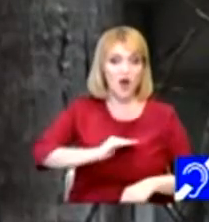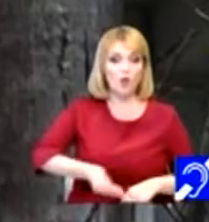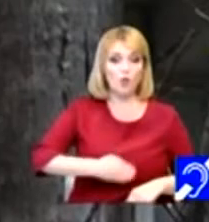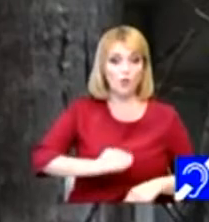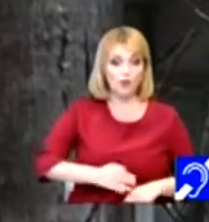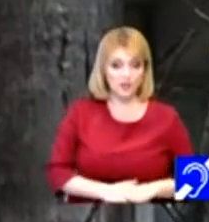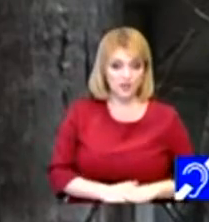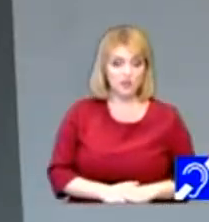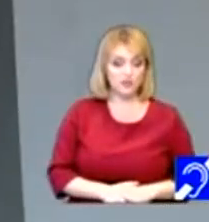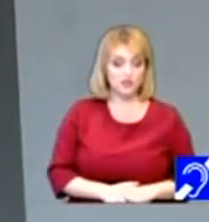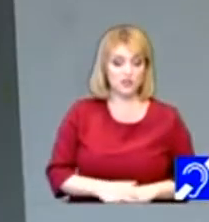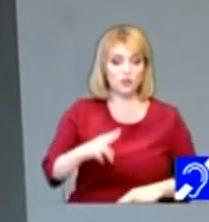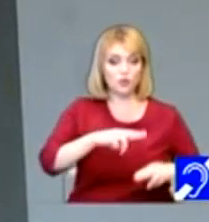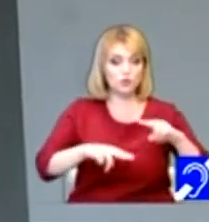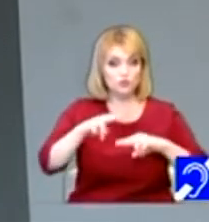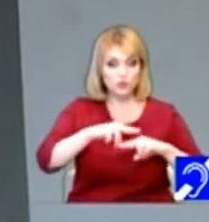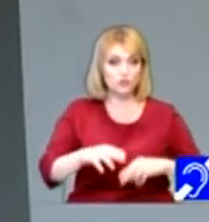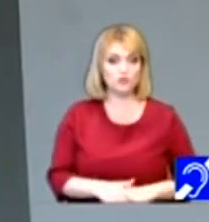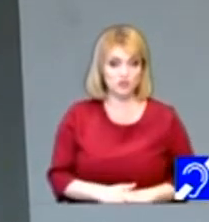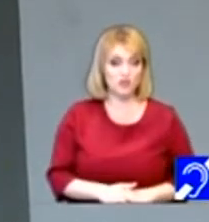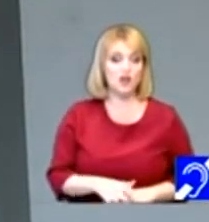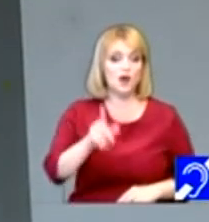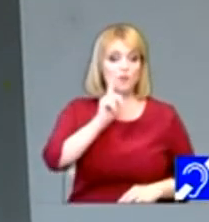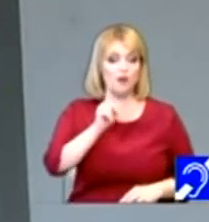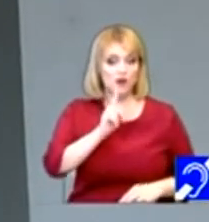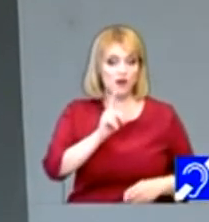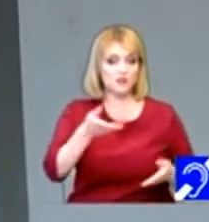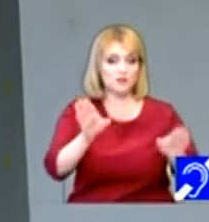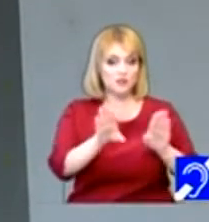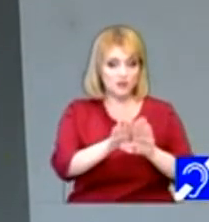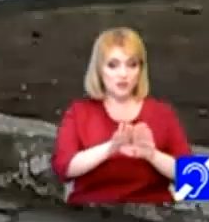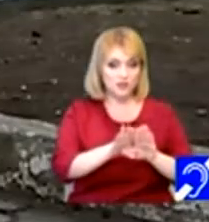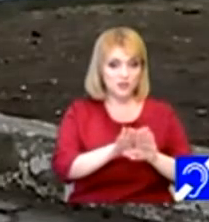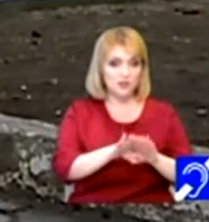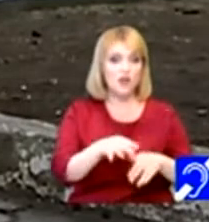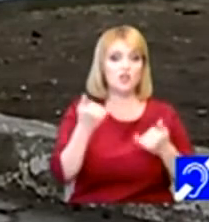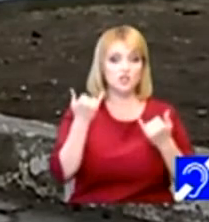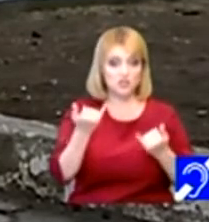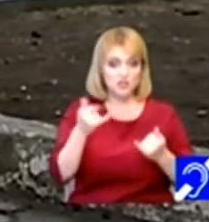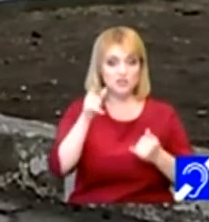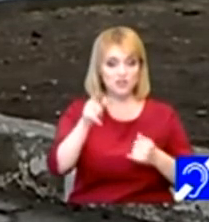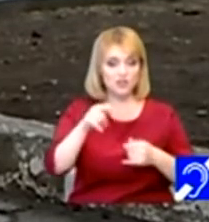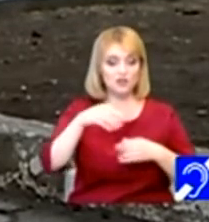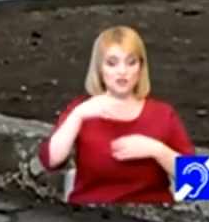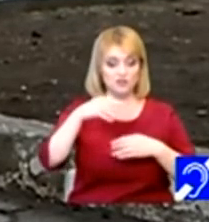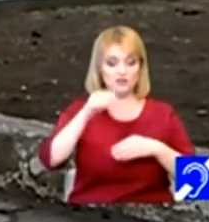construcții a intrat în incapacitatea de a-și executa obligațiunile față de investitori. Suspecții sunt învinuiți de escrocherie, abuz în serviciu și fals în